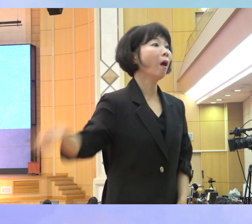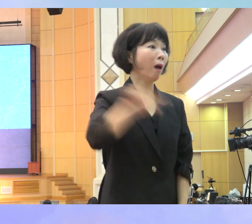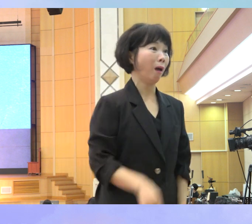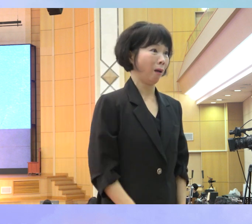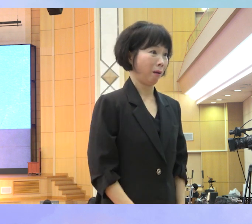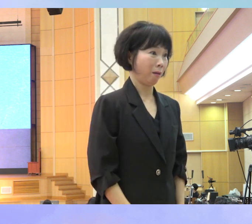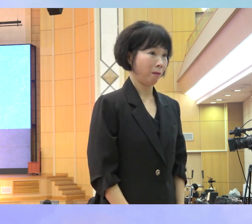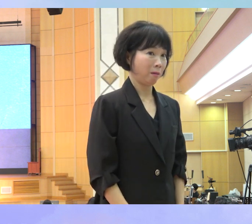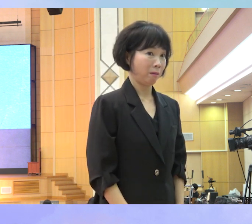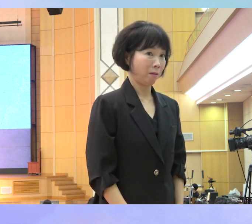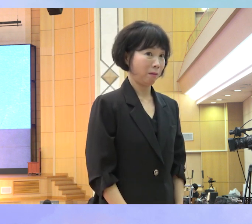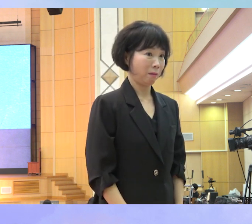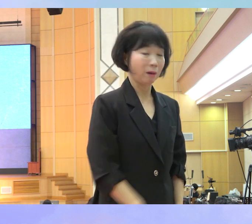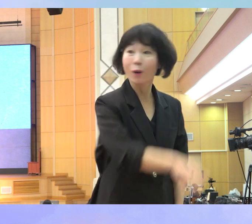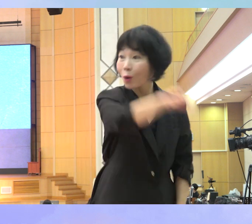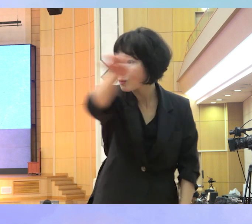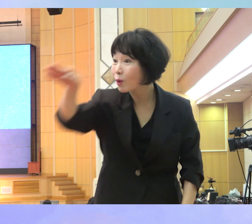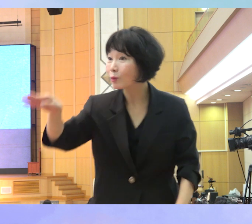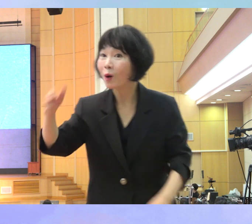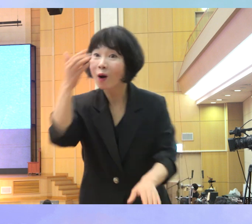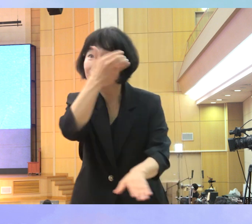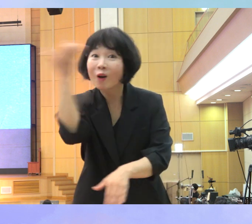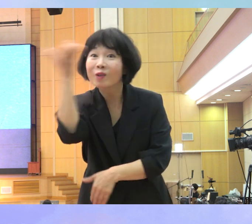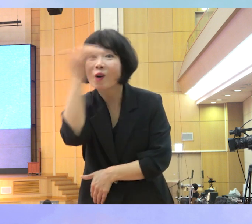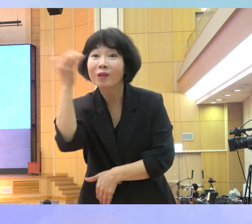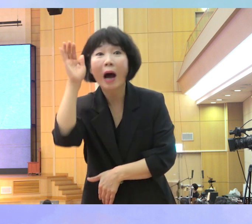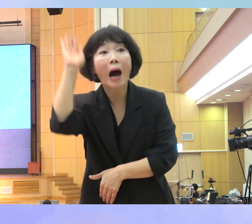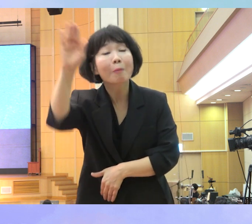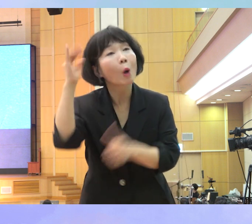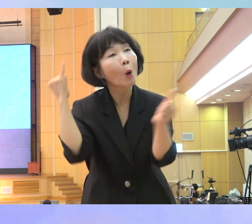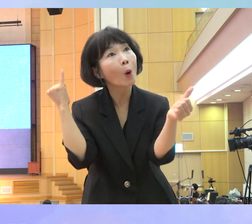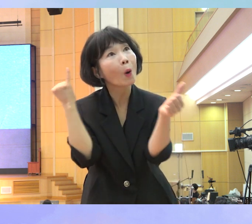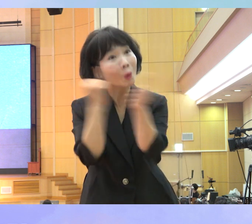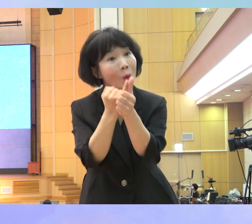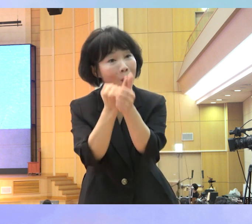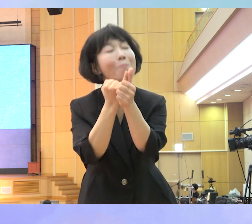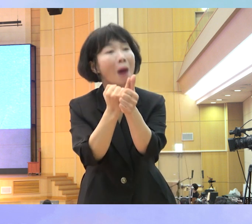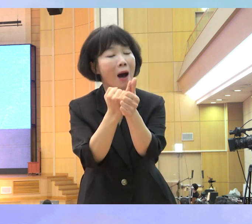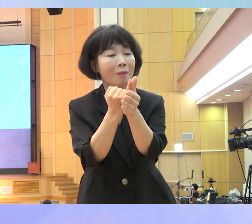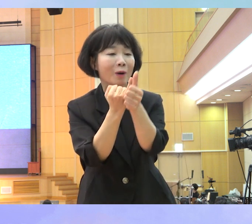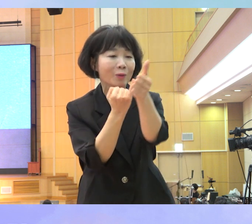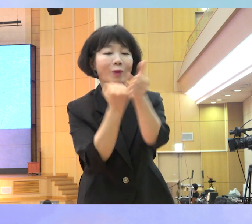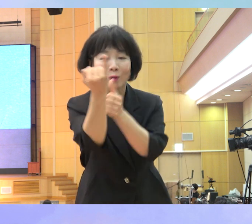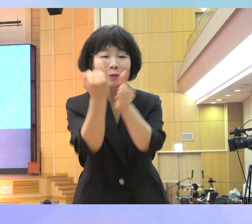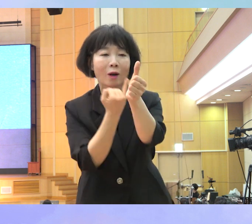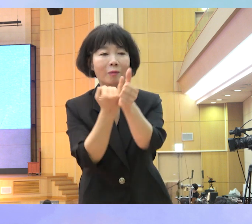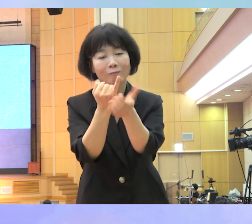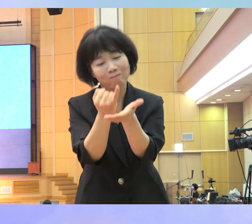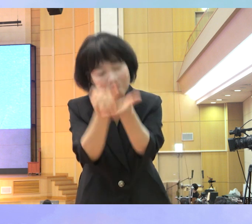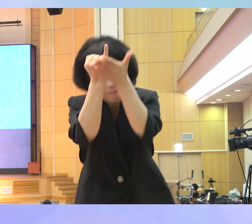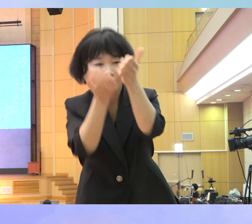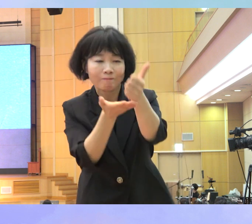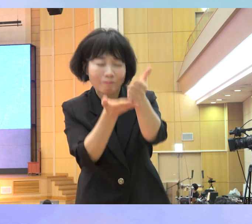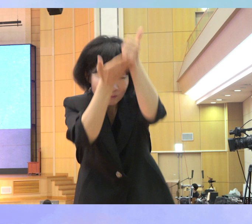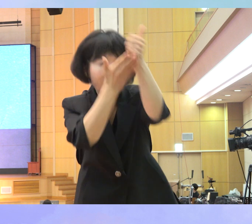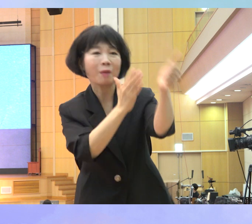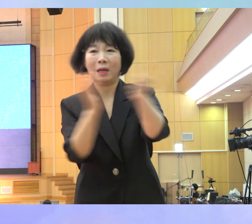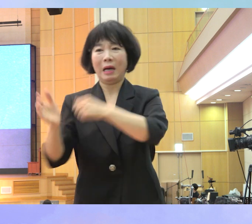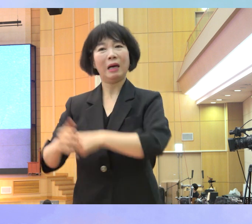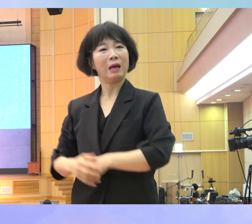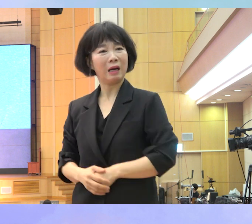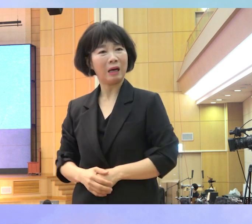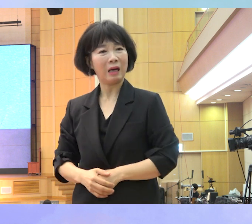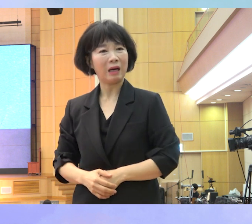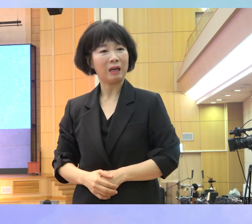하잖아요. 그러면 서로 존대 한번 해보세요. 끝까지 평생. 굉장히 좋아요. 제가 추천드립니다. 물론 지금